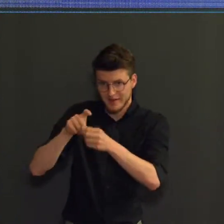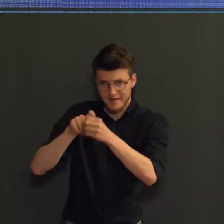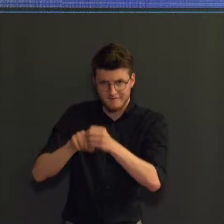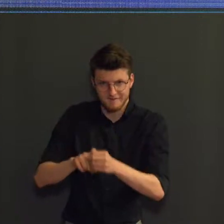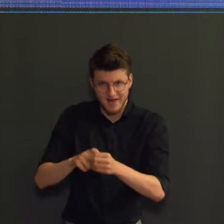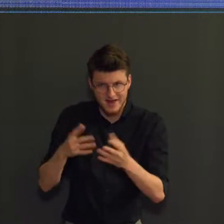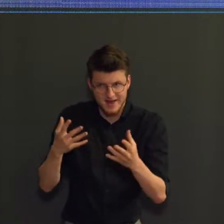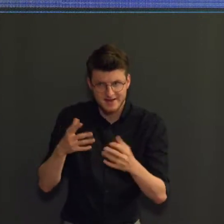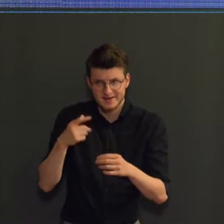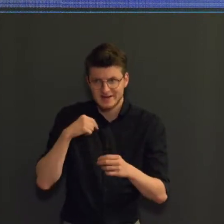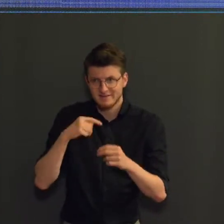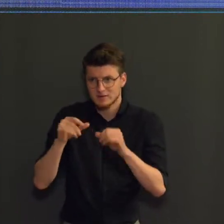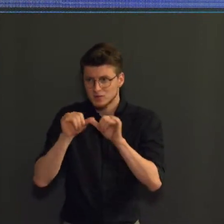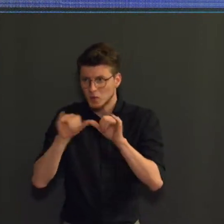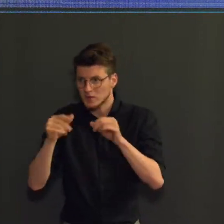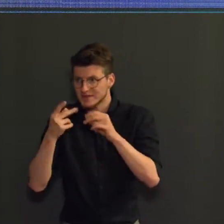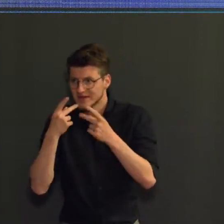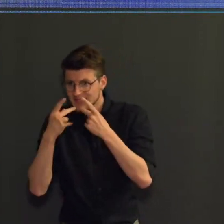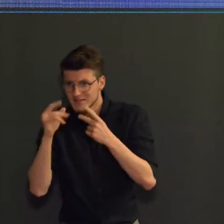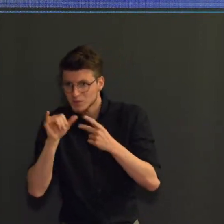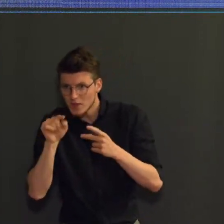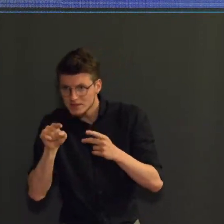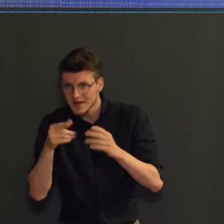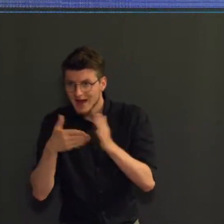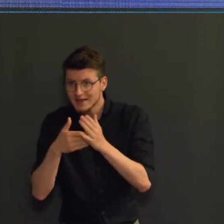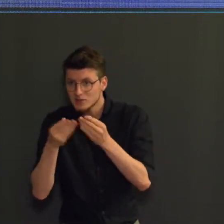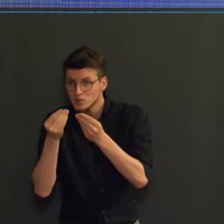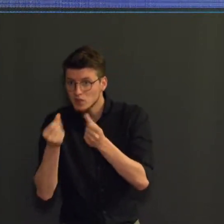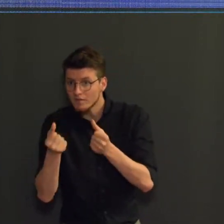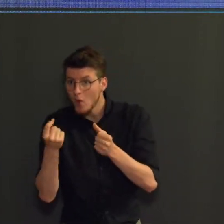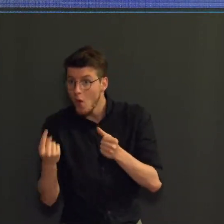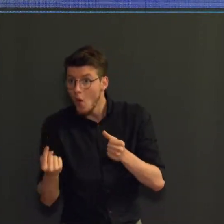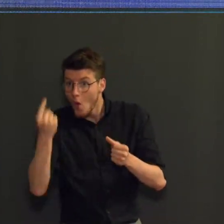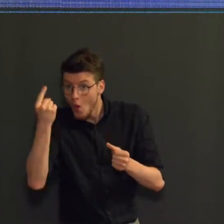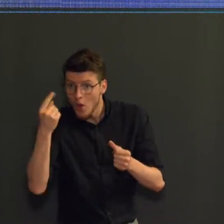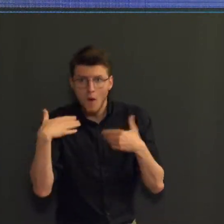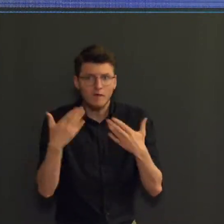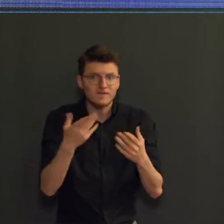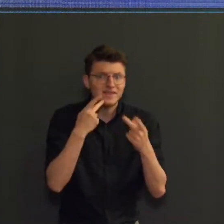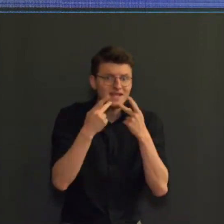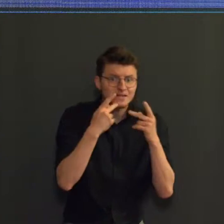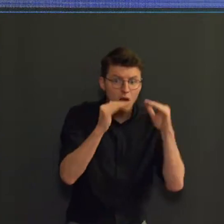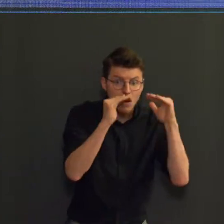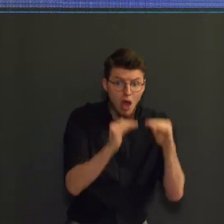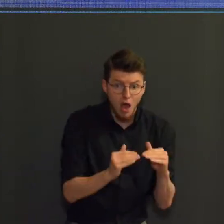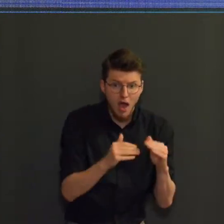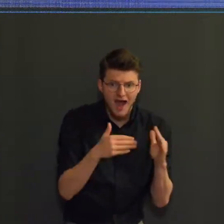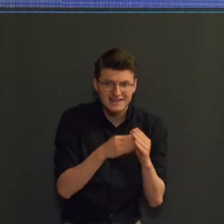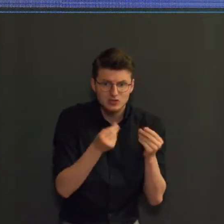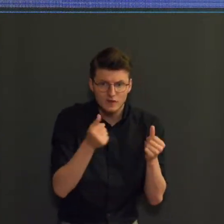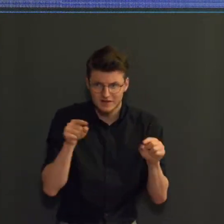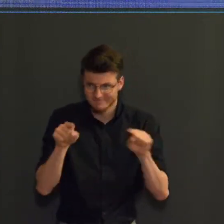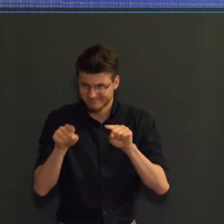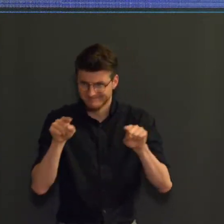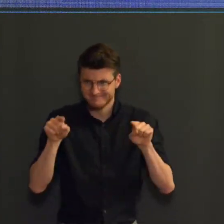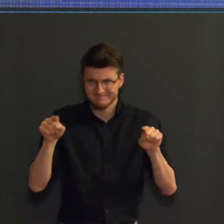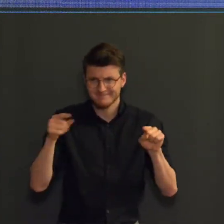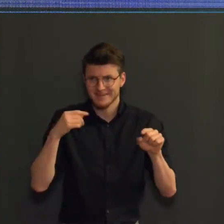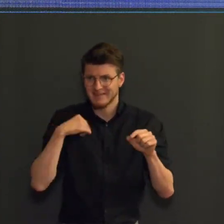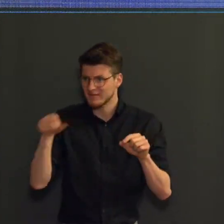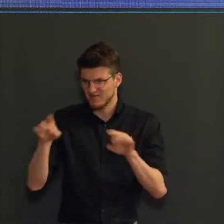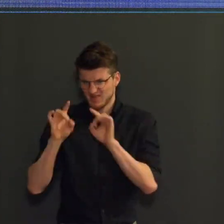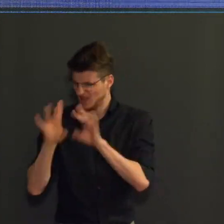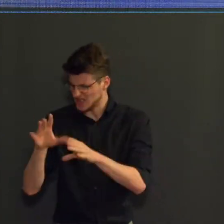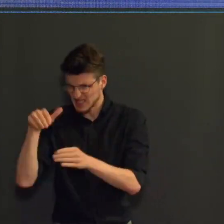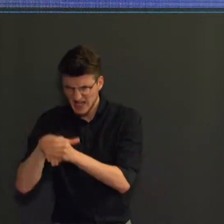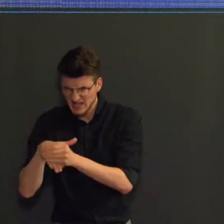andere lager. Bij de ene test kan dat negatief zijn, bij de andere positief. Daar zit heel veel variatie op. Dat is op dit ogenblik nog